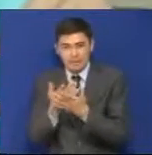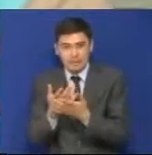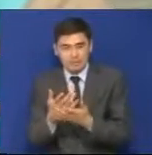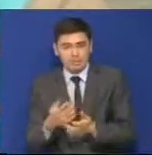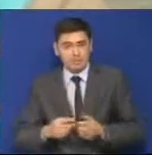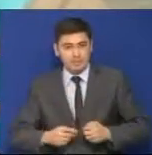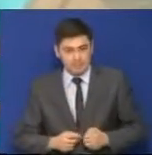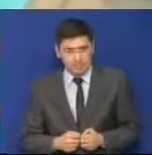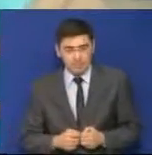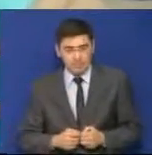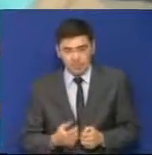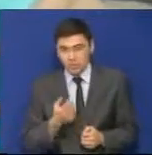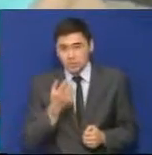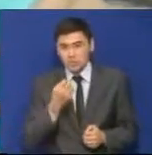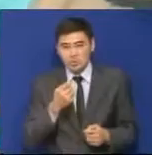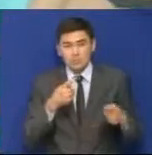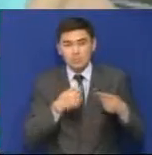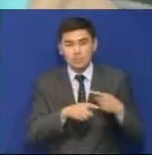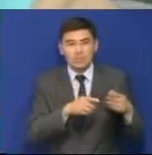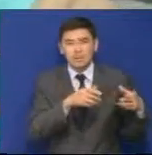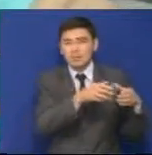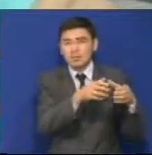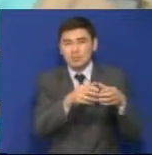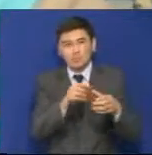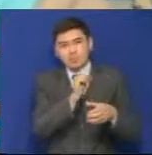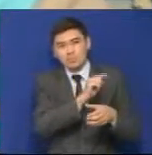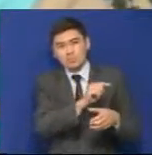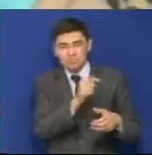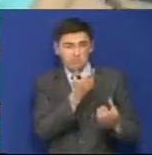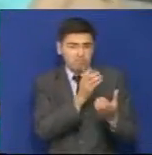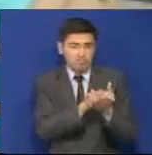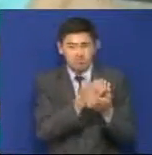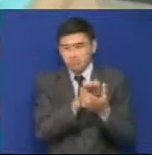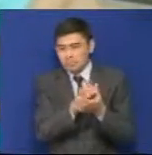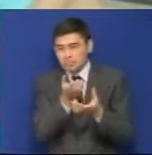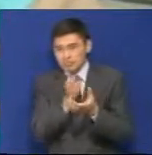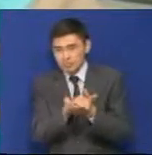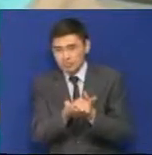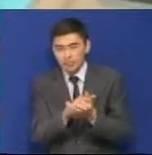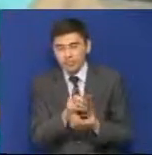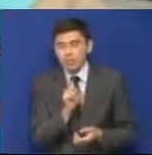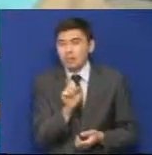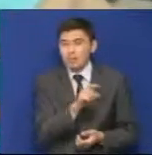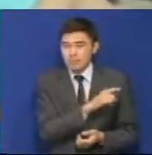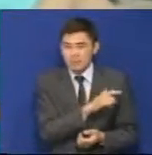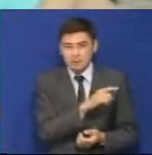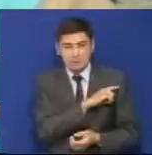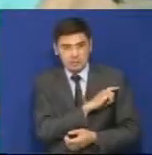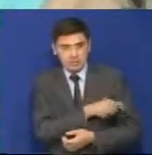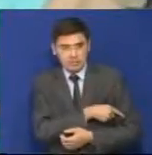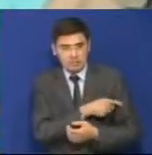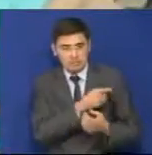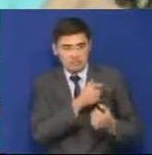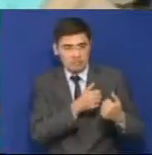болады. Және басқа команданың балаларымен де таныстық. Ол өзінде күш жағынан ғана емес,